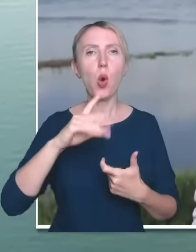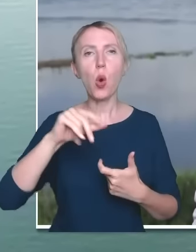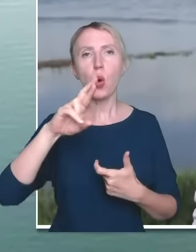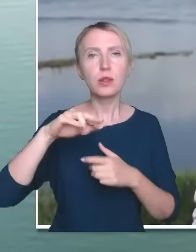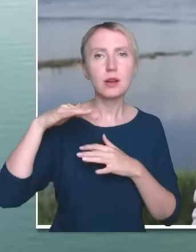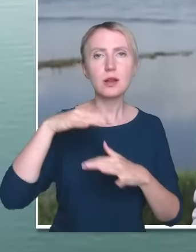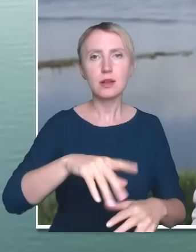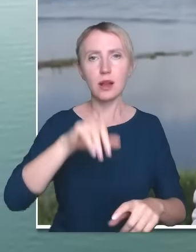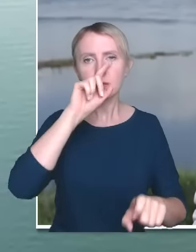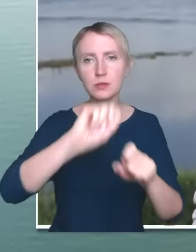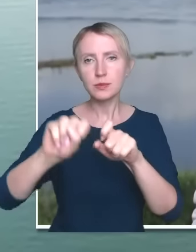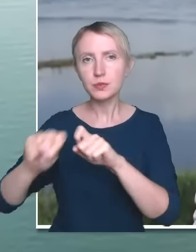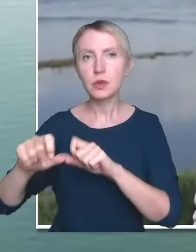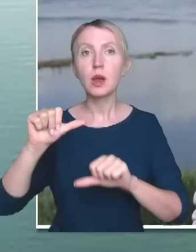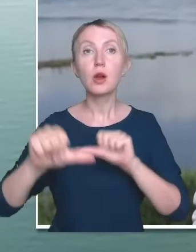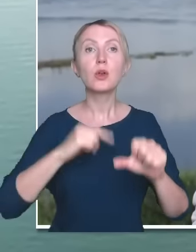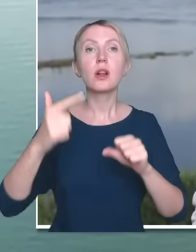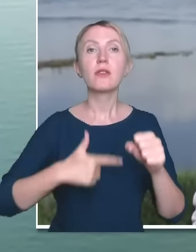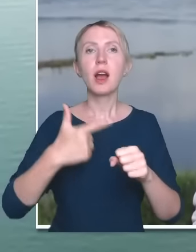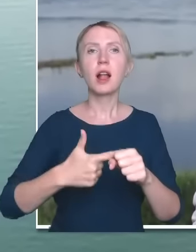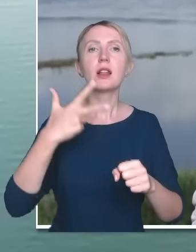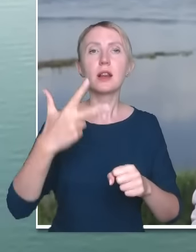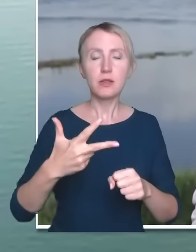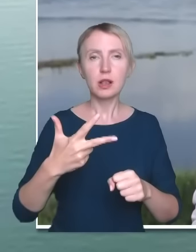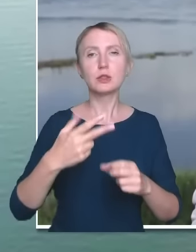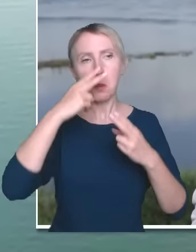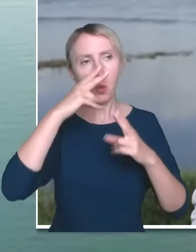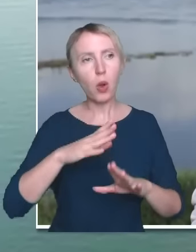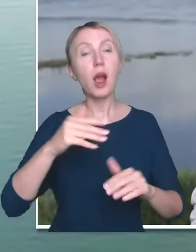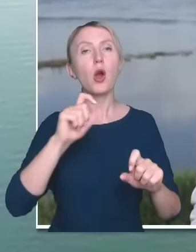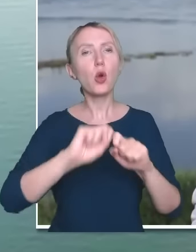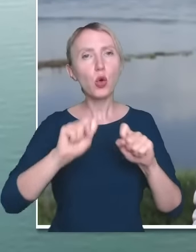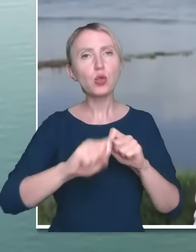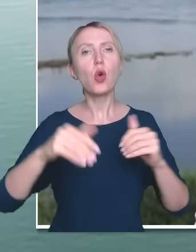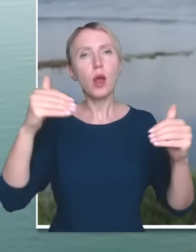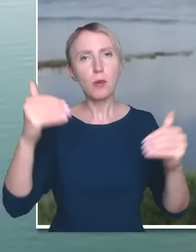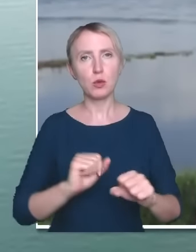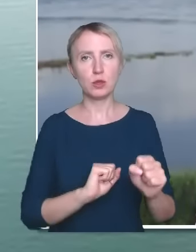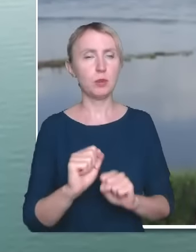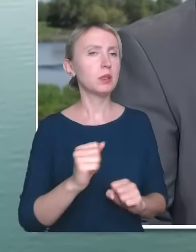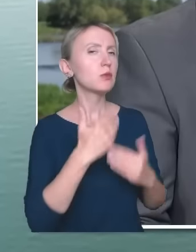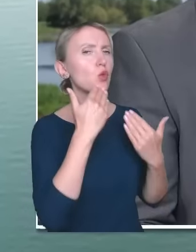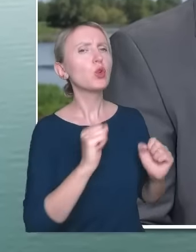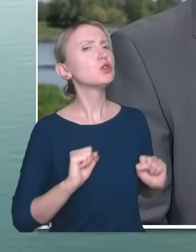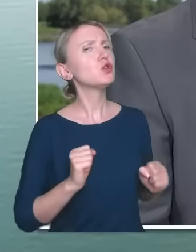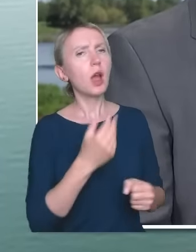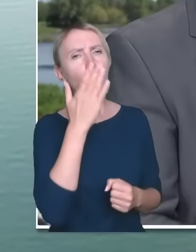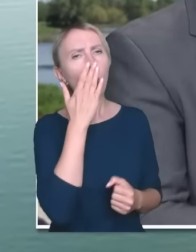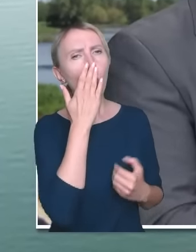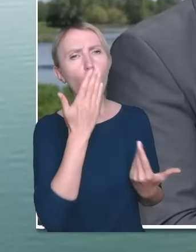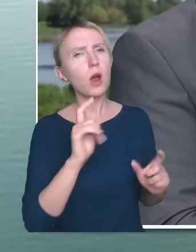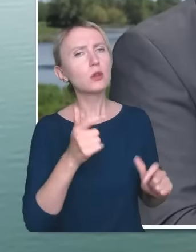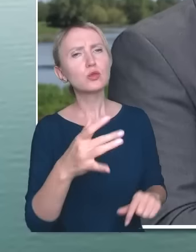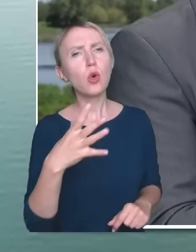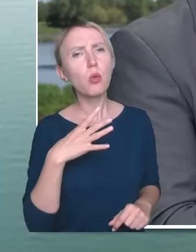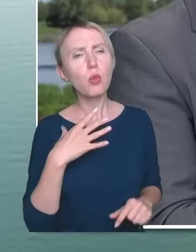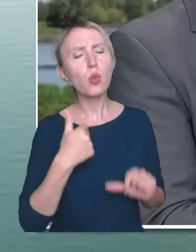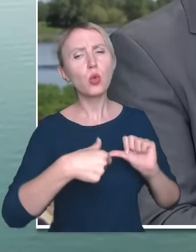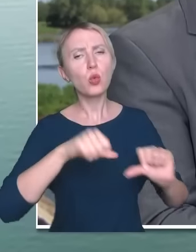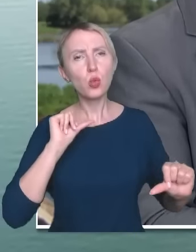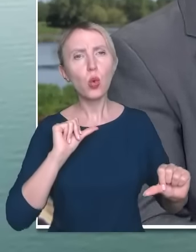rok 2023 pokazał, że tą kontrolę można mieć. Dzięki czemu? Dzięki jakim działaniom? Dzięki, co się takiego stało w zeszłym